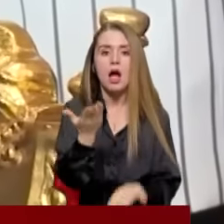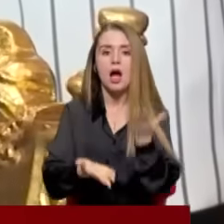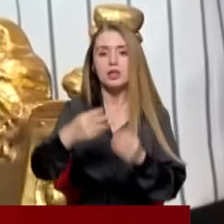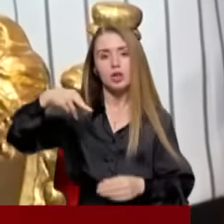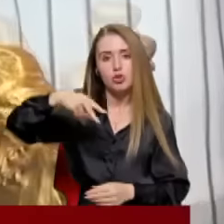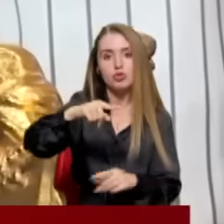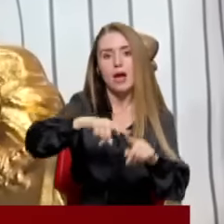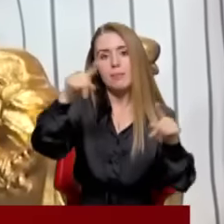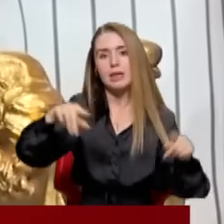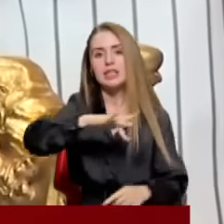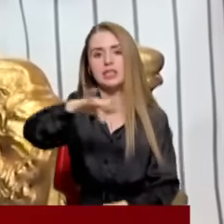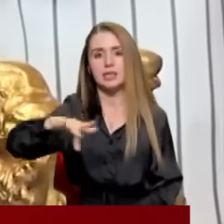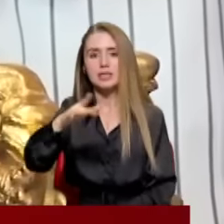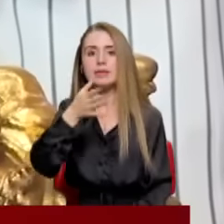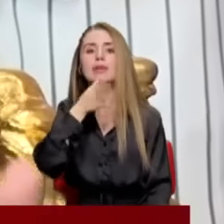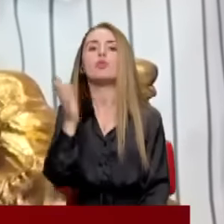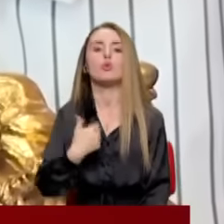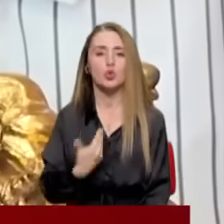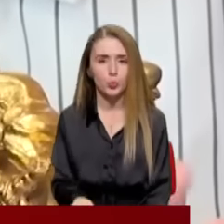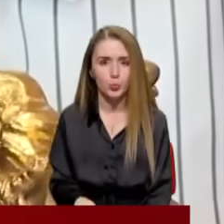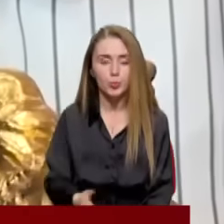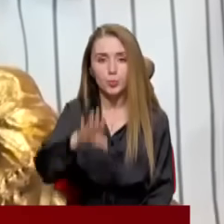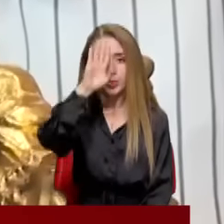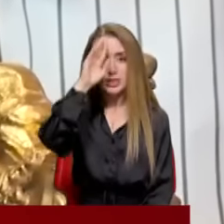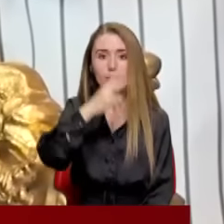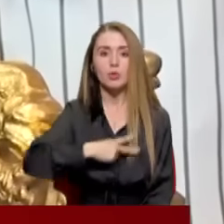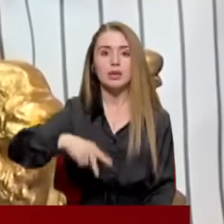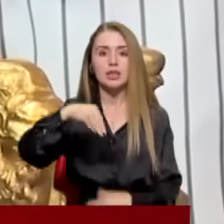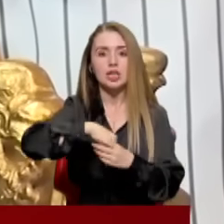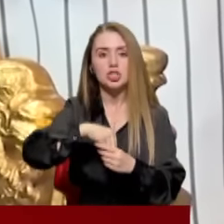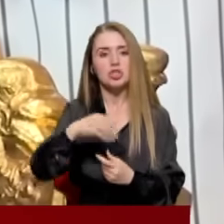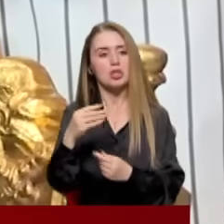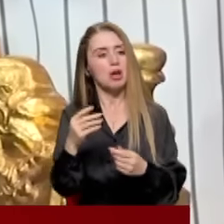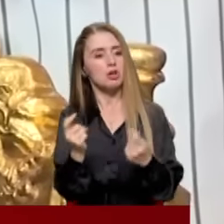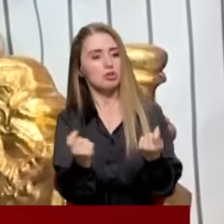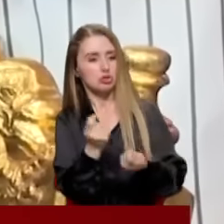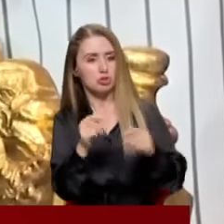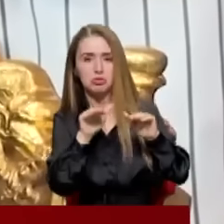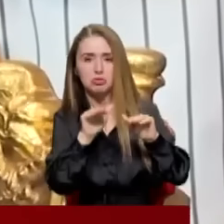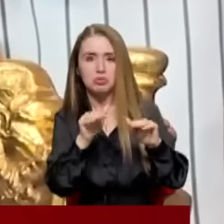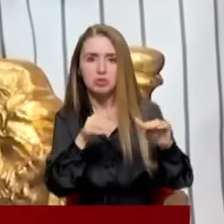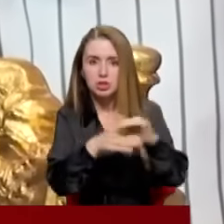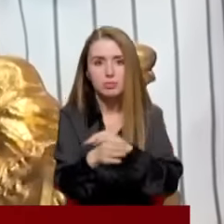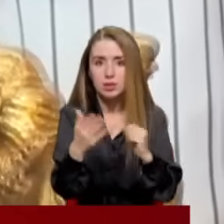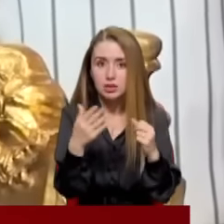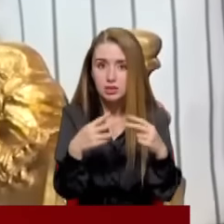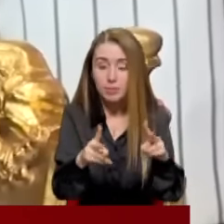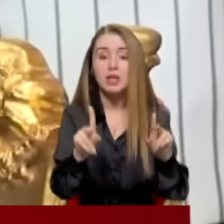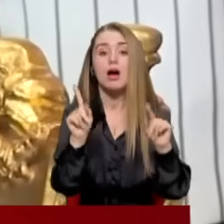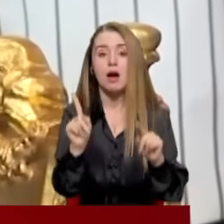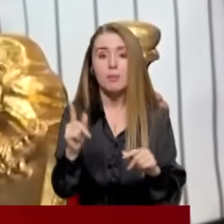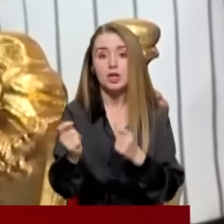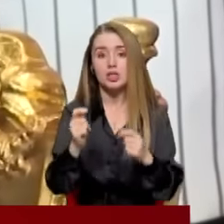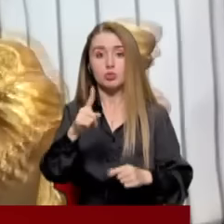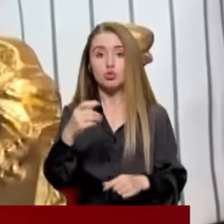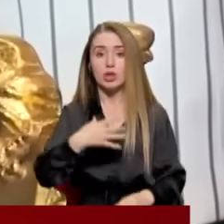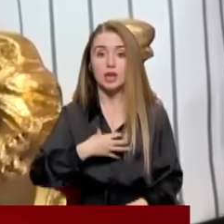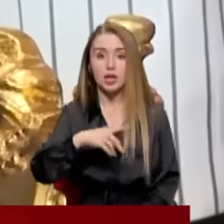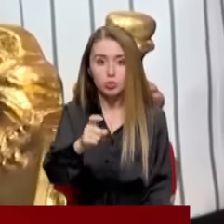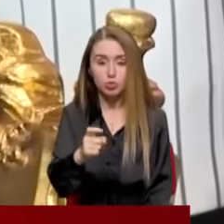beri işsizdir. Bilmez miyiz? İstanbul Belediyesi'nde işe koyalım. Ankara Belediyesi'nde işe koyalım. İş bulursa kendi